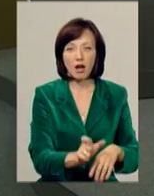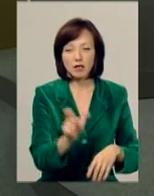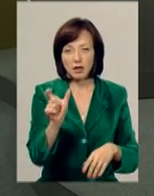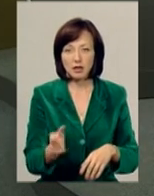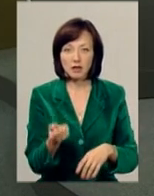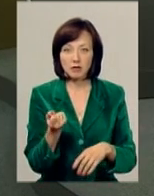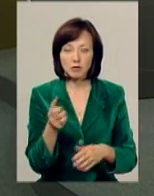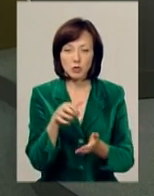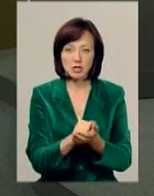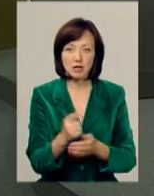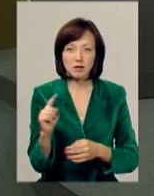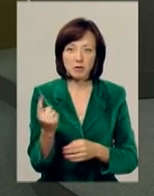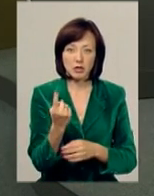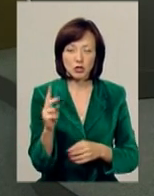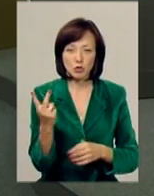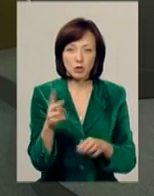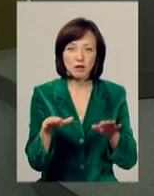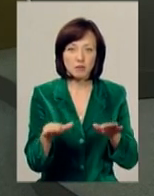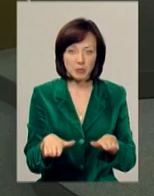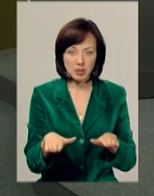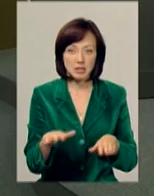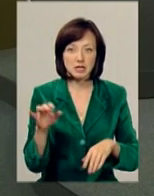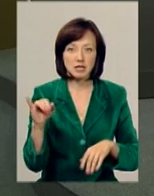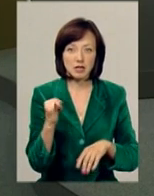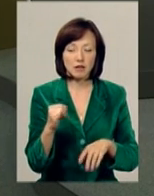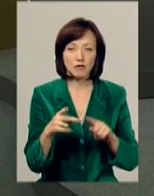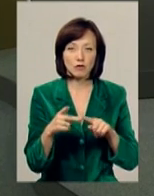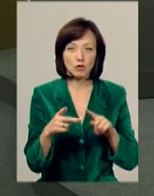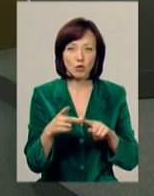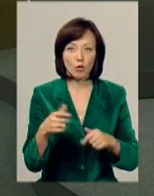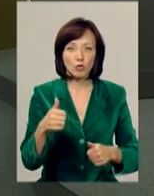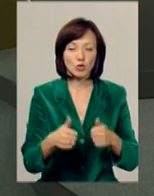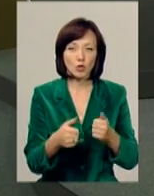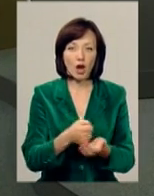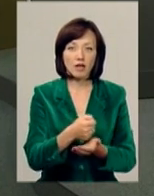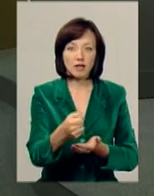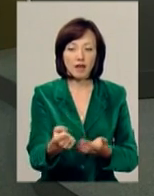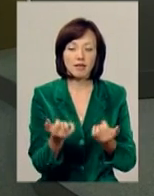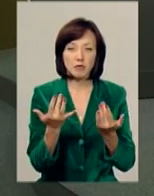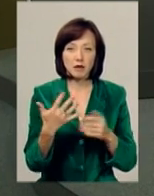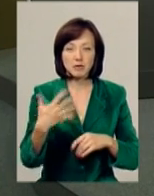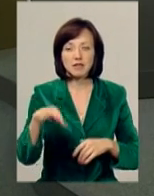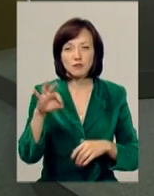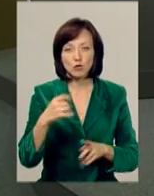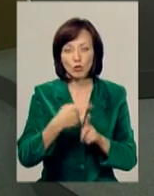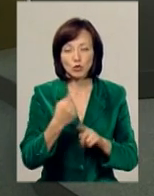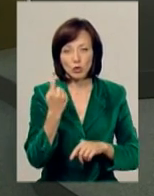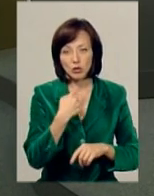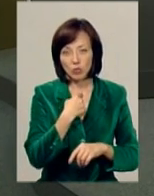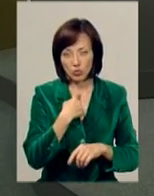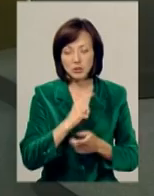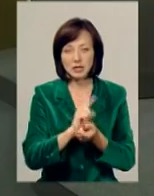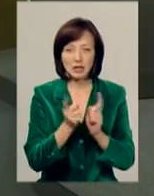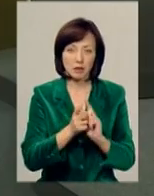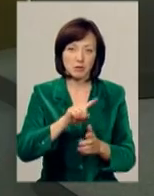набрали які посіли в першому турі перше-дге місце і в другому турі кандидат який набирає 50% плюс один Голос